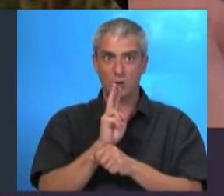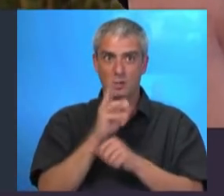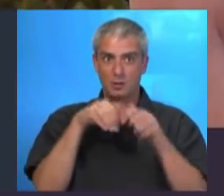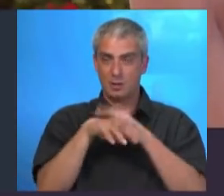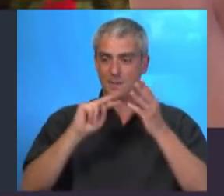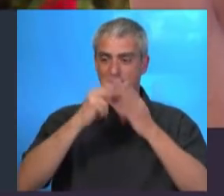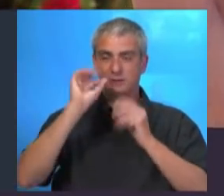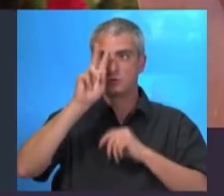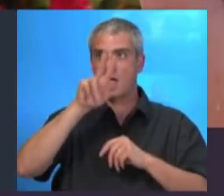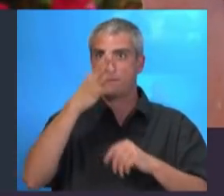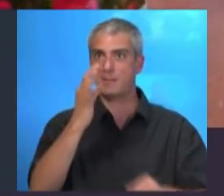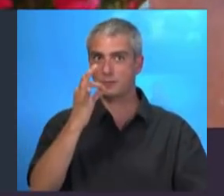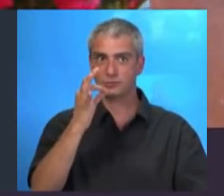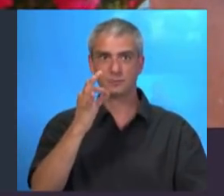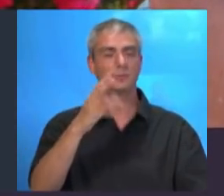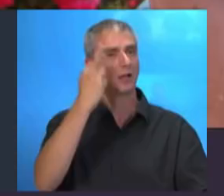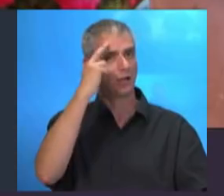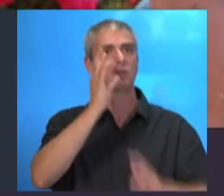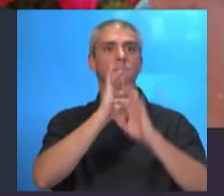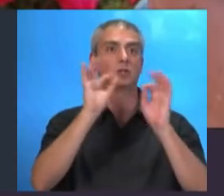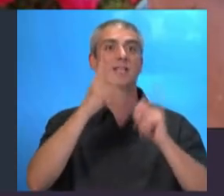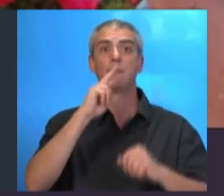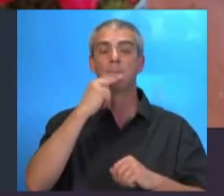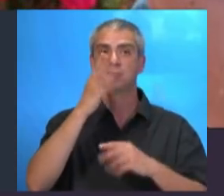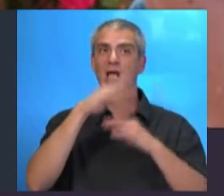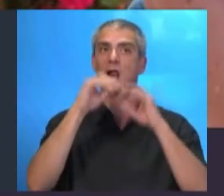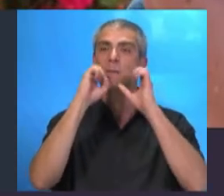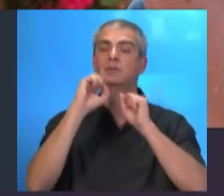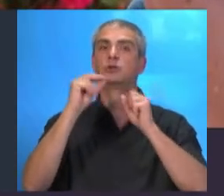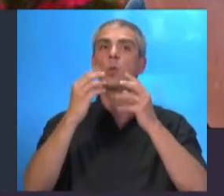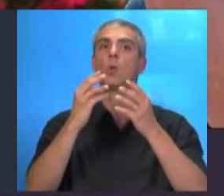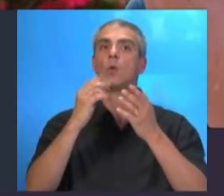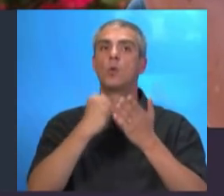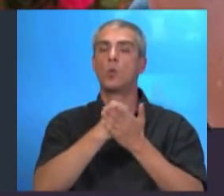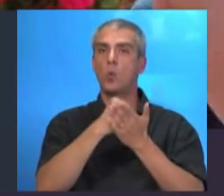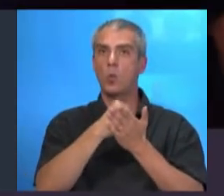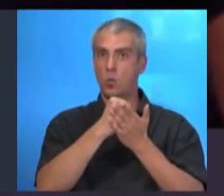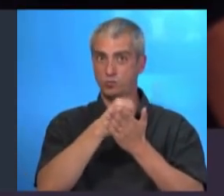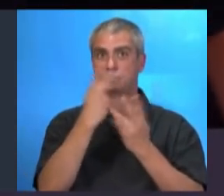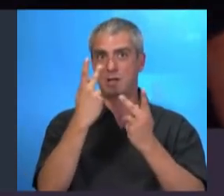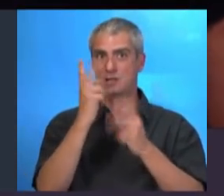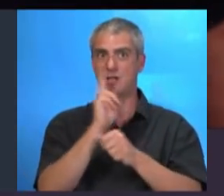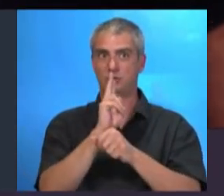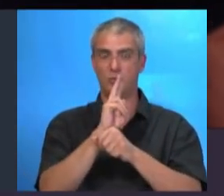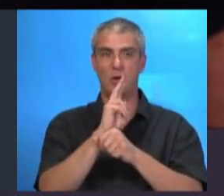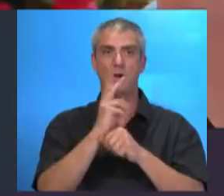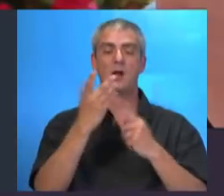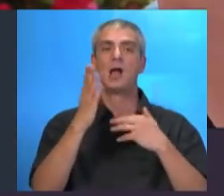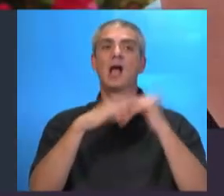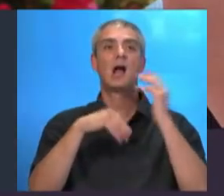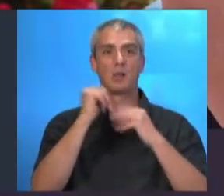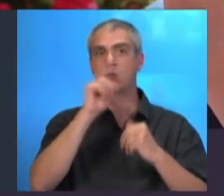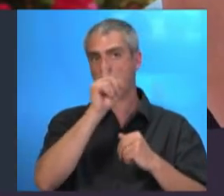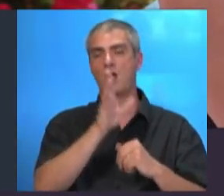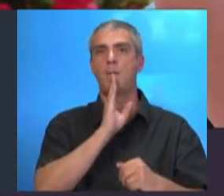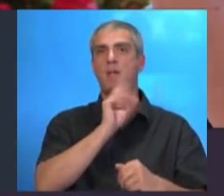לשנת 2050? רעיון מצוין. אם הפסטה תהיה על בסיס של חומוס, כדאי מאוד לשמור אותם. החלבון הולך להיות כנראה